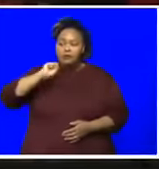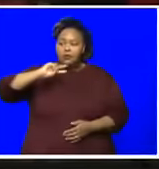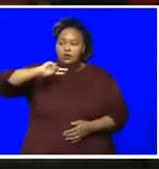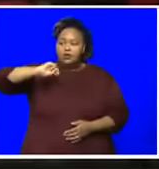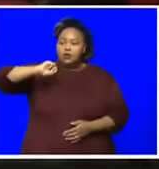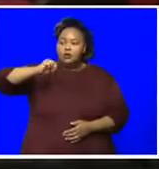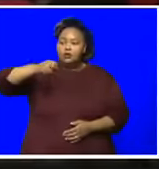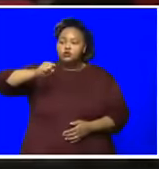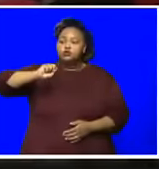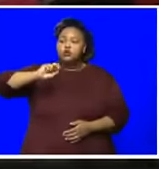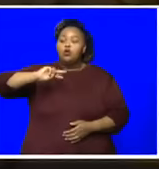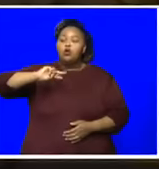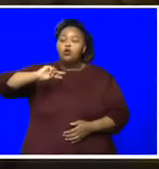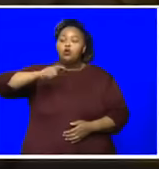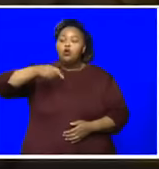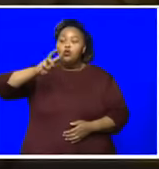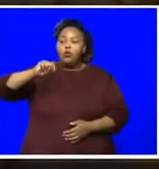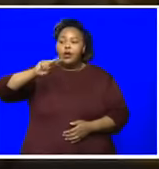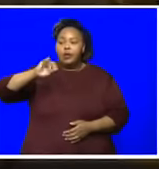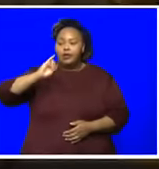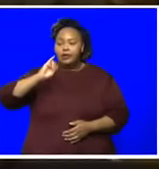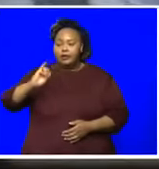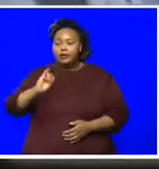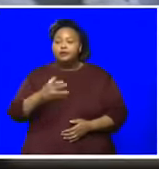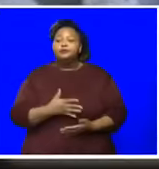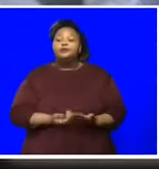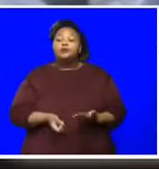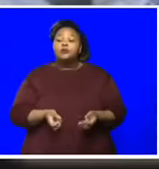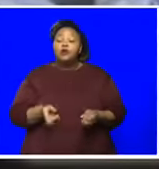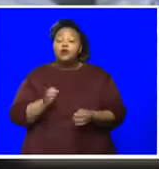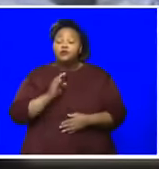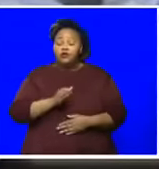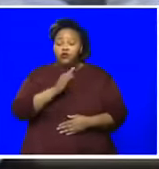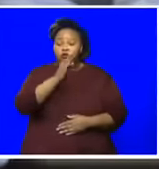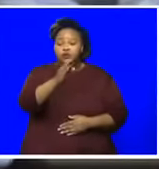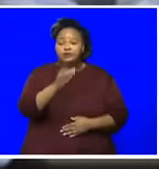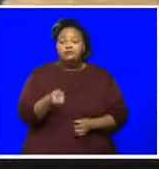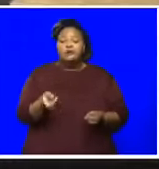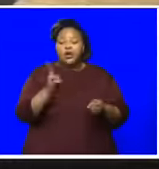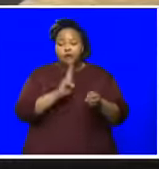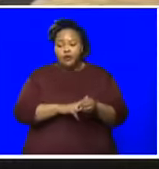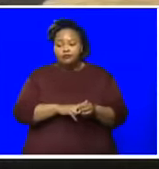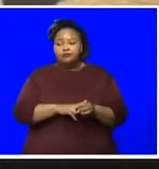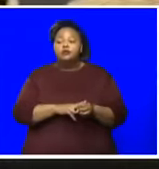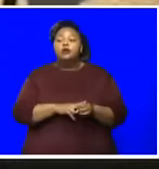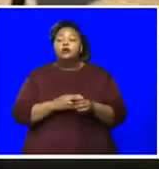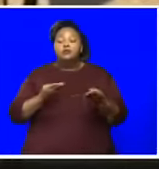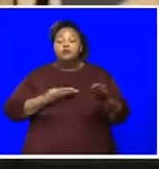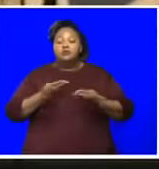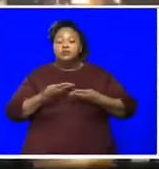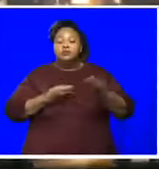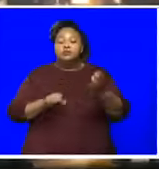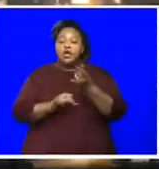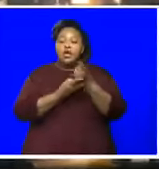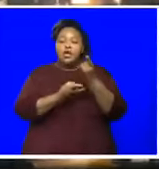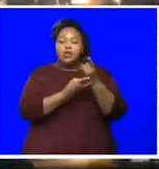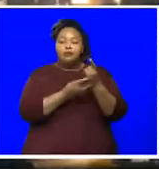letikolo athi tawudzinga lusito ngakhona naseminyakeni lelandzelako. Kubika Sifiso Nxumalo nginasimuva Shongwe siseSingle Tree.